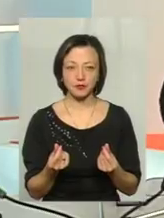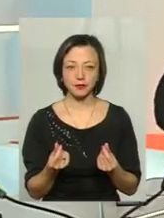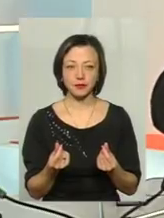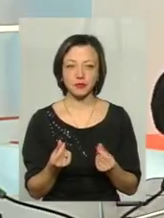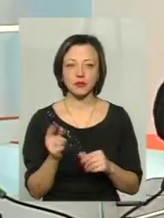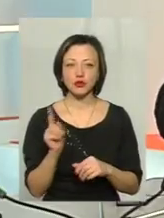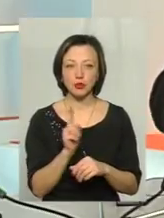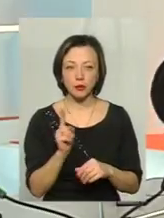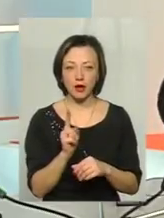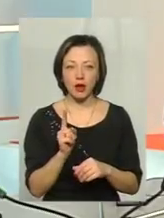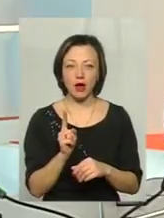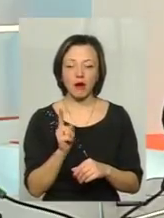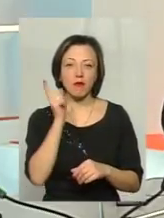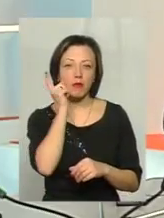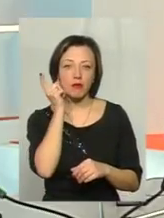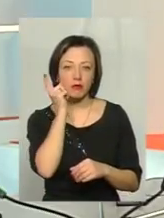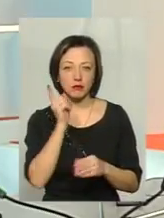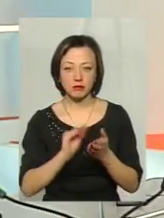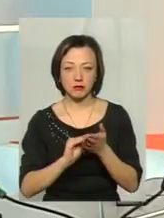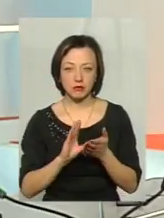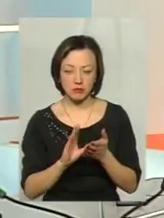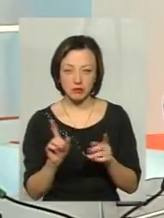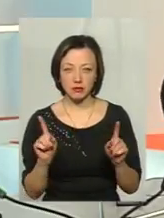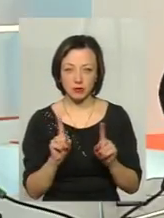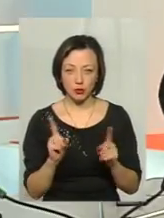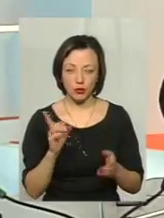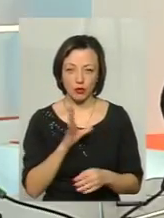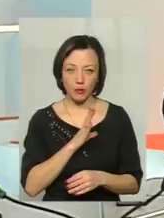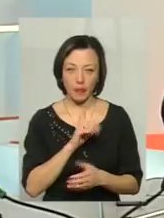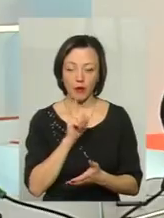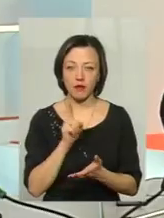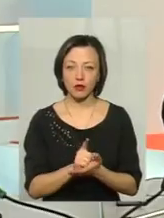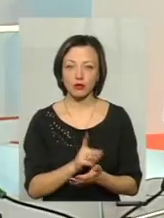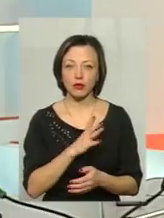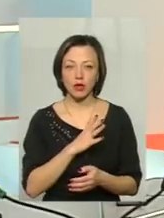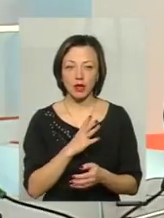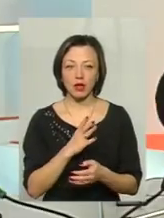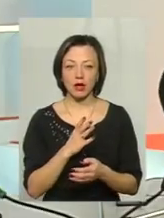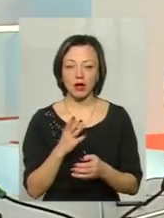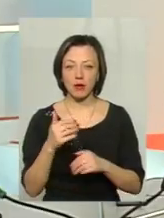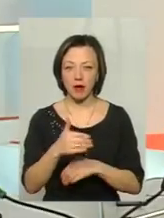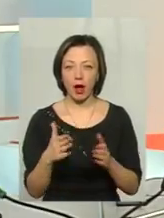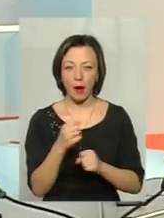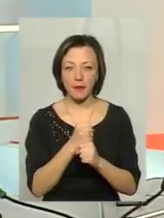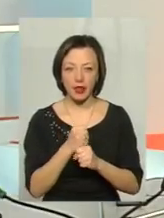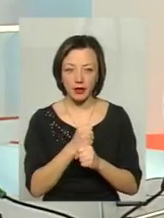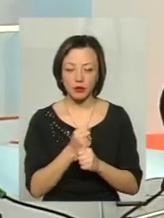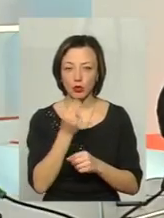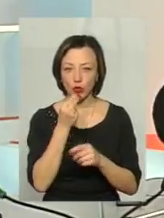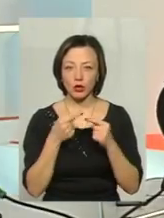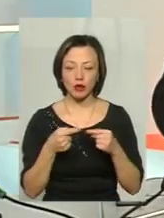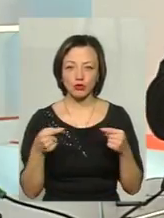гроші на те, щоб поповнити рахунок на ваш мобільний телефон, обов'язково, щоб у вас була невеличка аптечка,